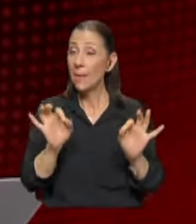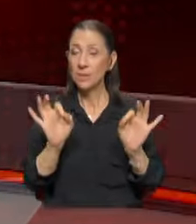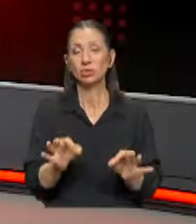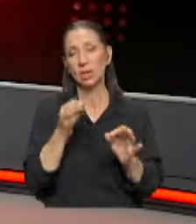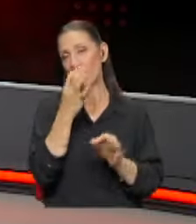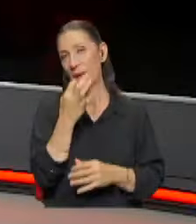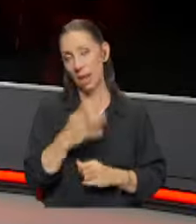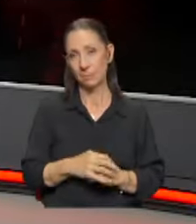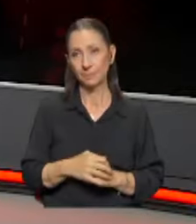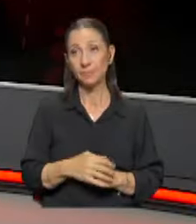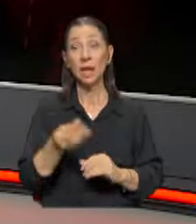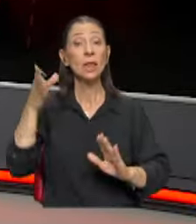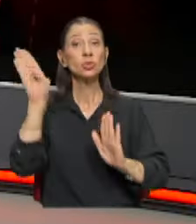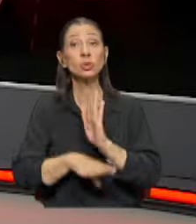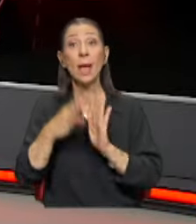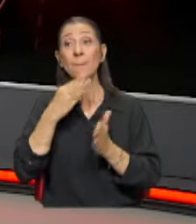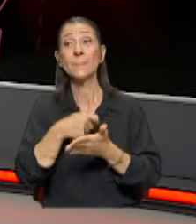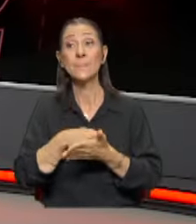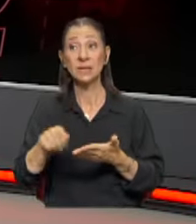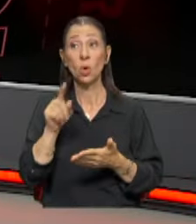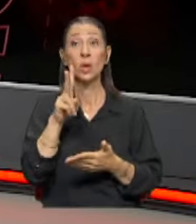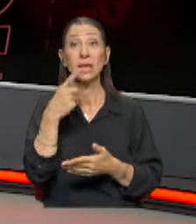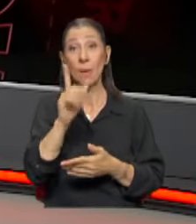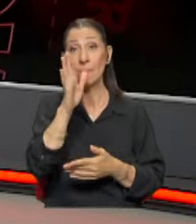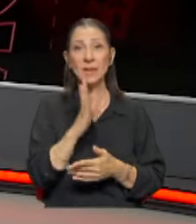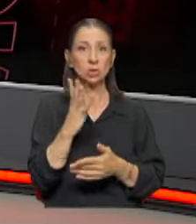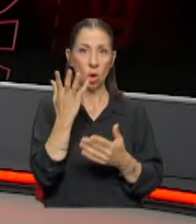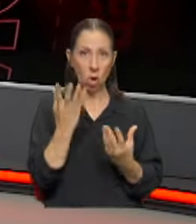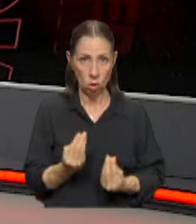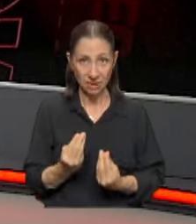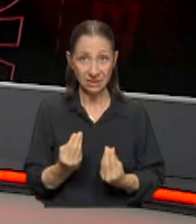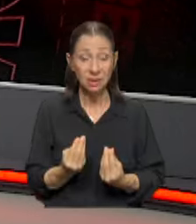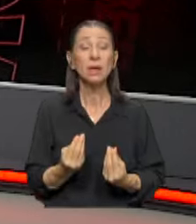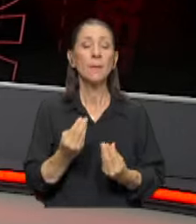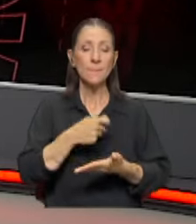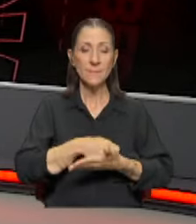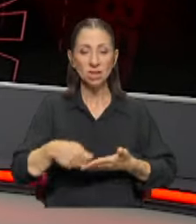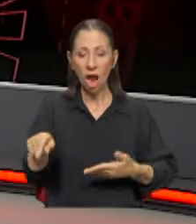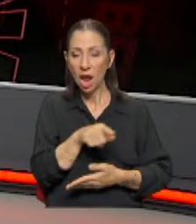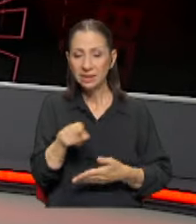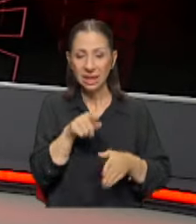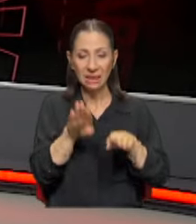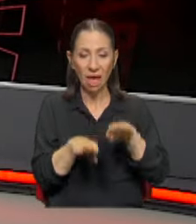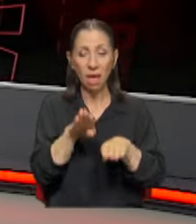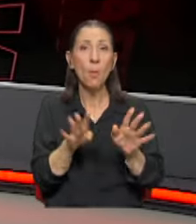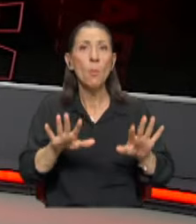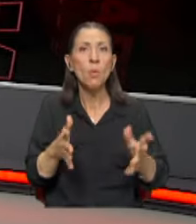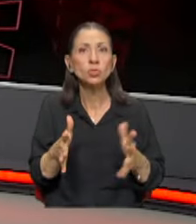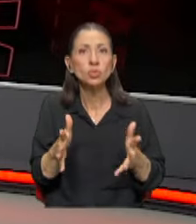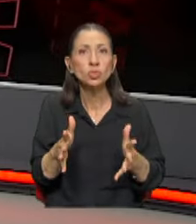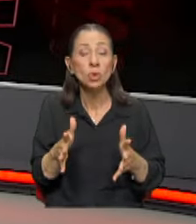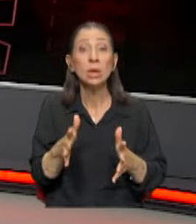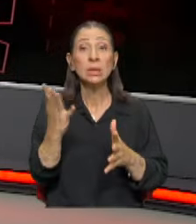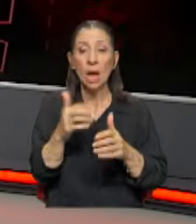başlayalım bültene. En düşük emekli maaşının 12.500 liraya çıkması maaşlar arasındaki dengeyi bozdu.